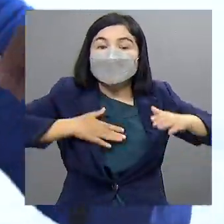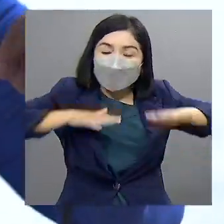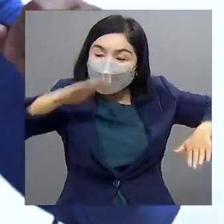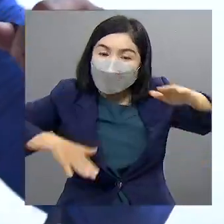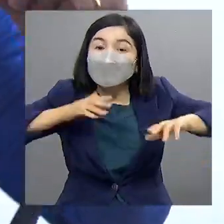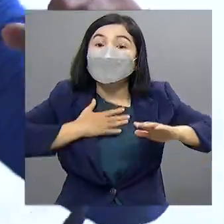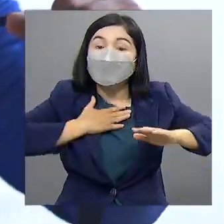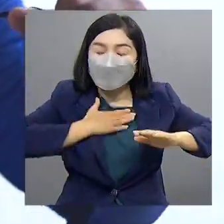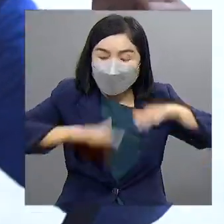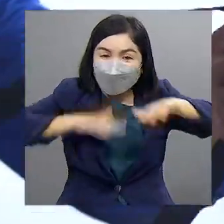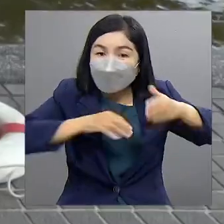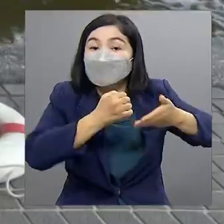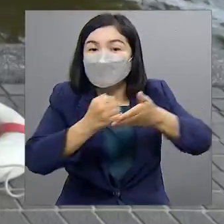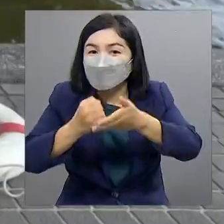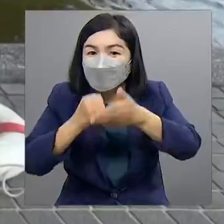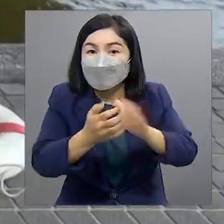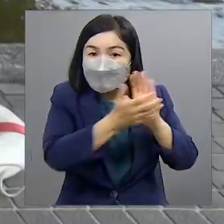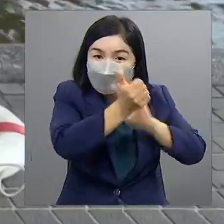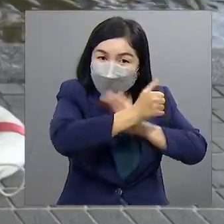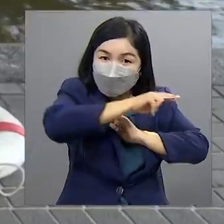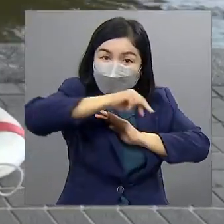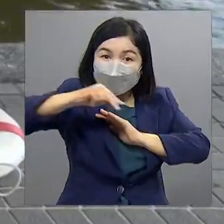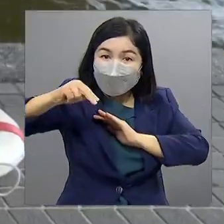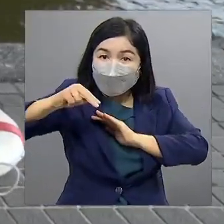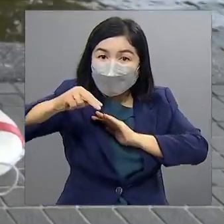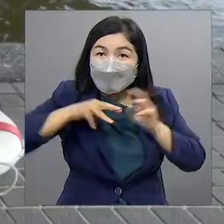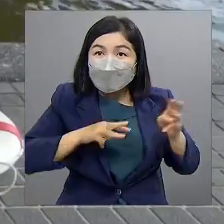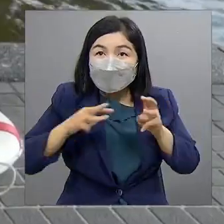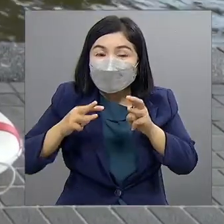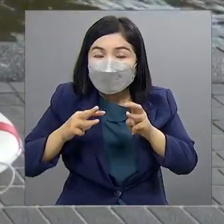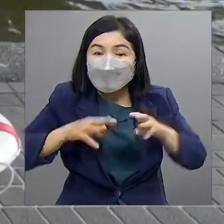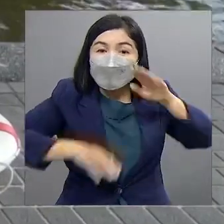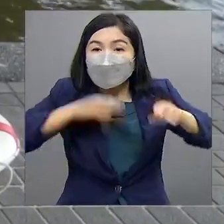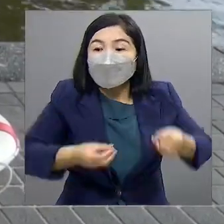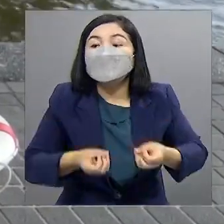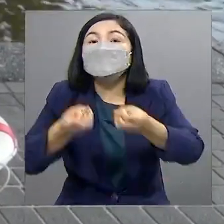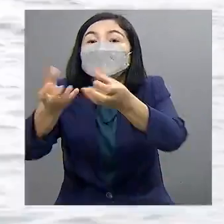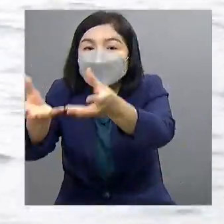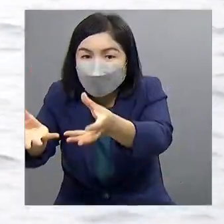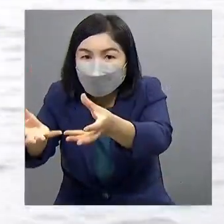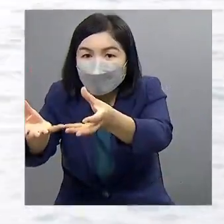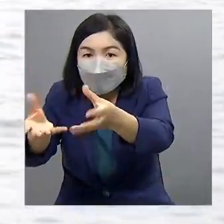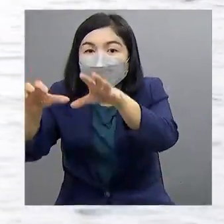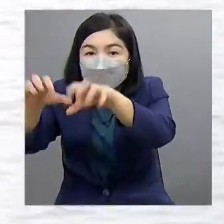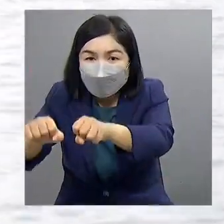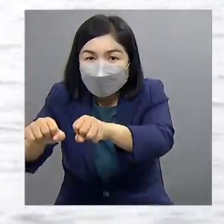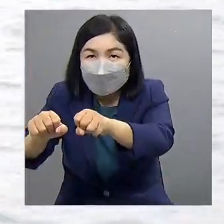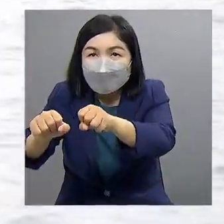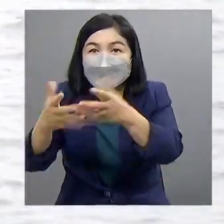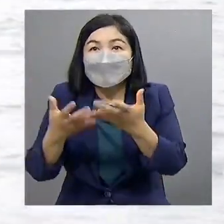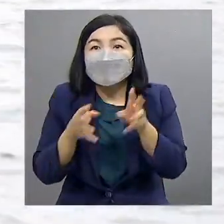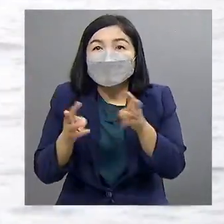เขาเป็นนักว่ายน้ำว่ายไปเพื่อที่จะยื่นอันนี้ให้จับผู้ประสบภัยจับหรือว่าเข้าไปล็อกตัว